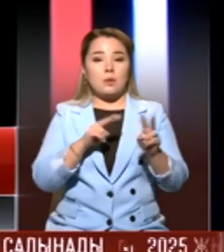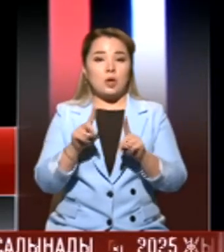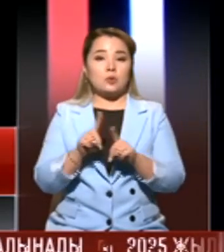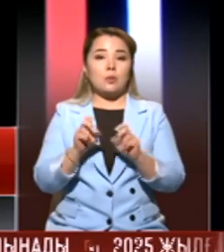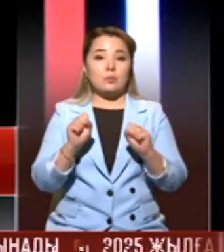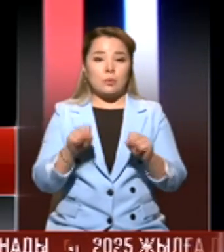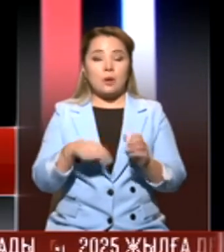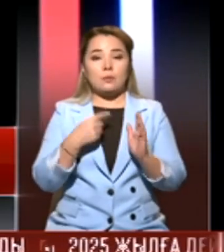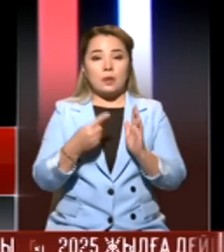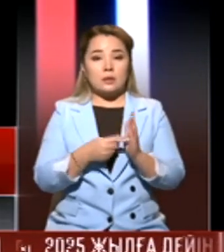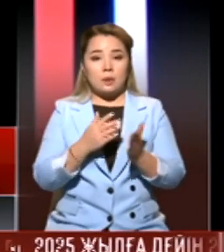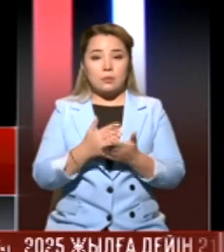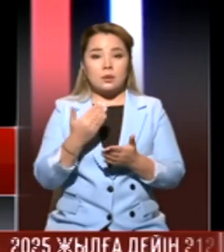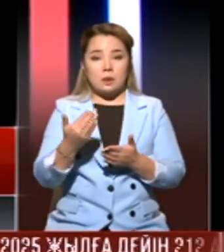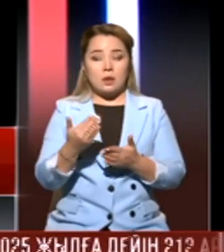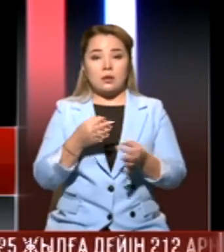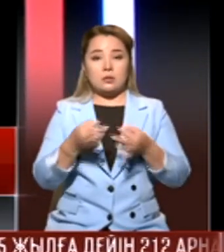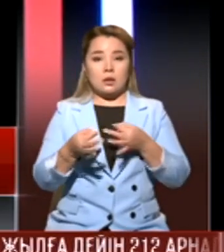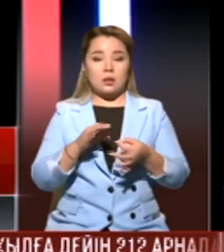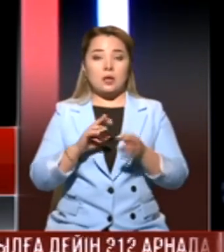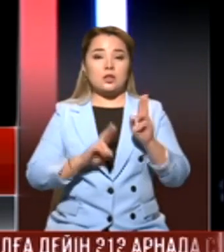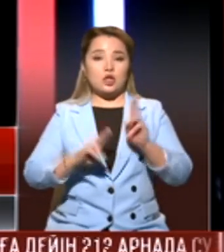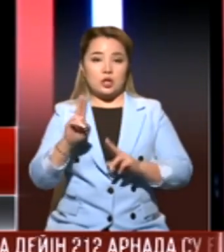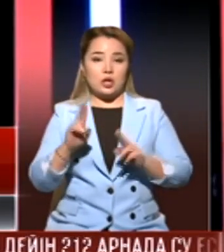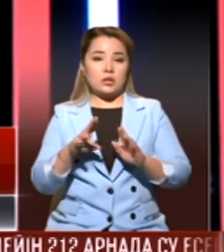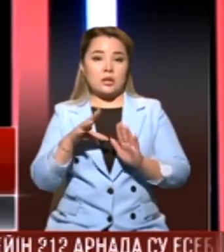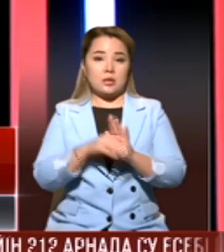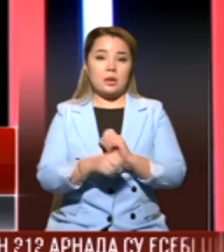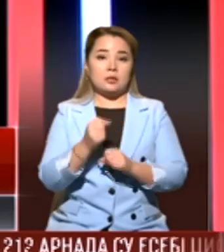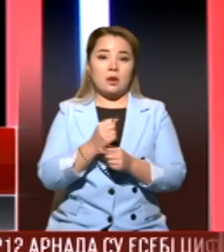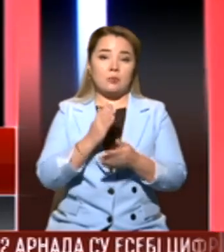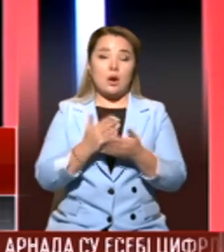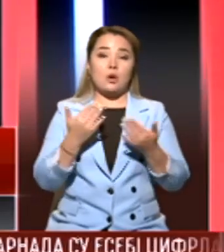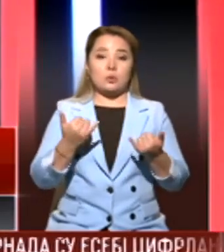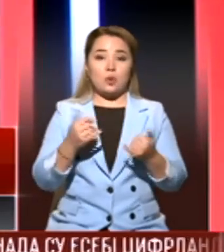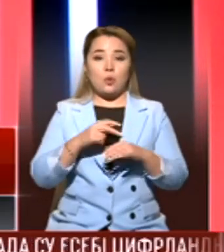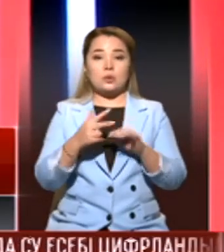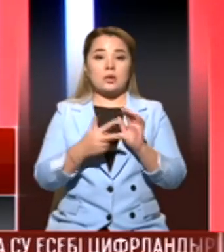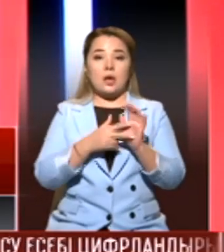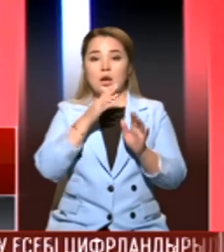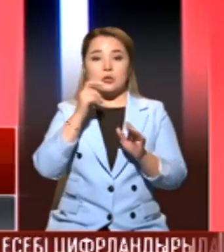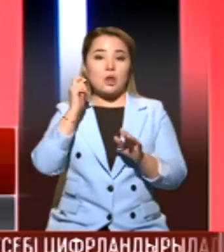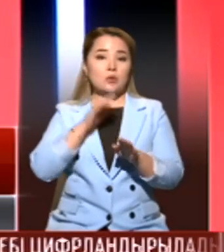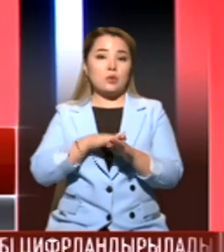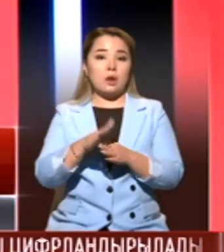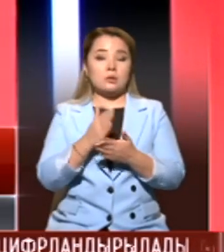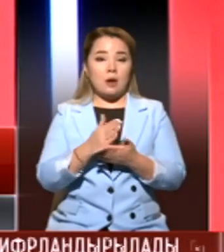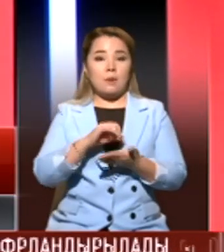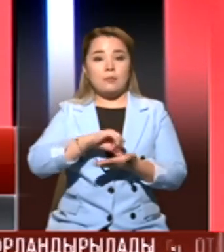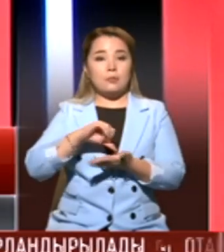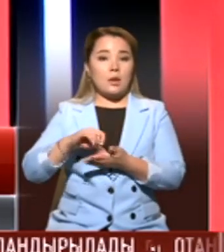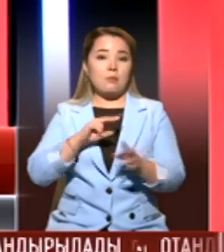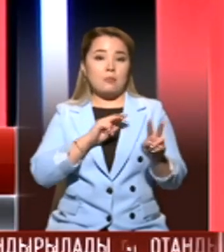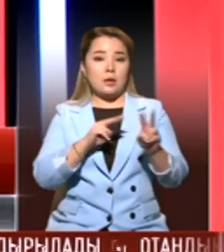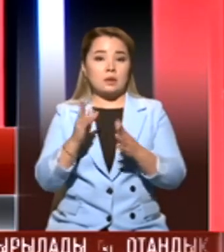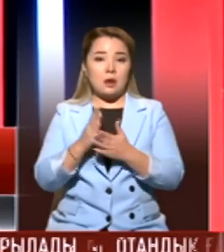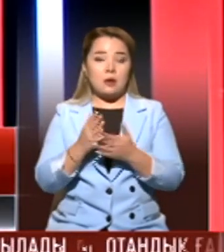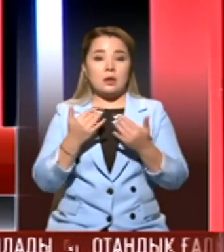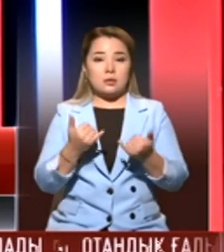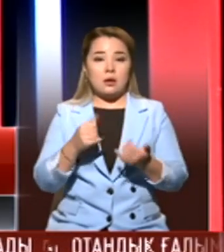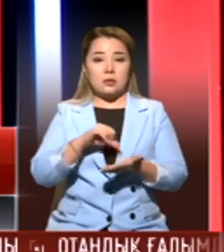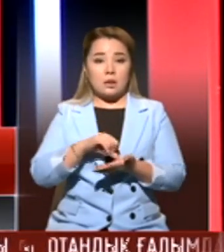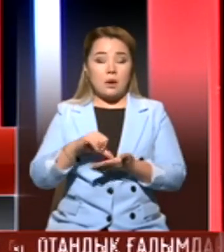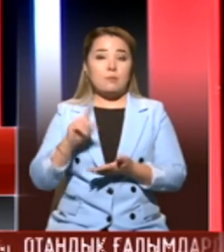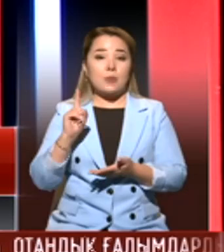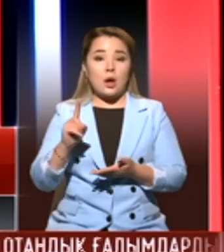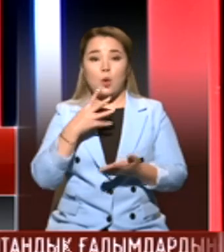деген мәселе алға тартылды, ереже енгізілді. Қазір 18 жасқа толған азамат бақылаушы бола алады, иә? Кез келген азамат бақылаушы бола